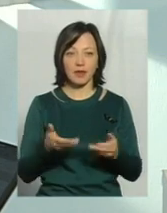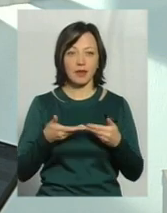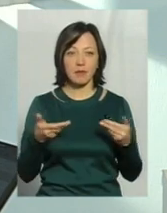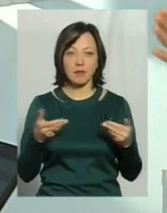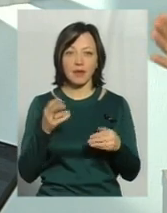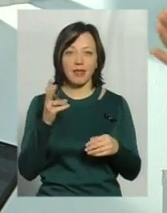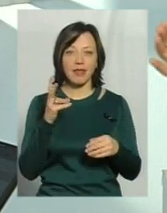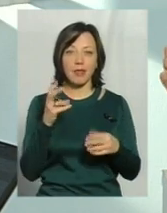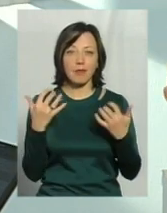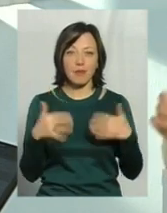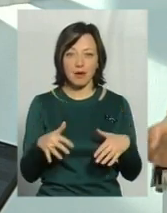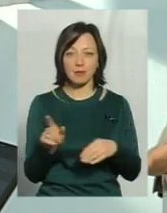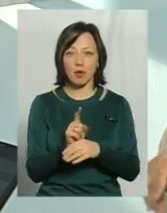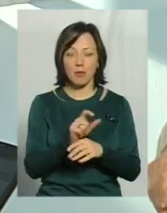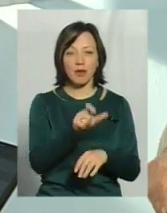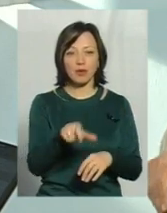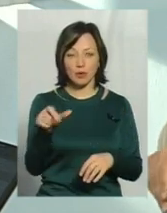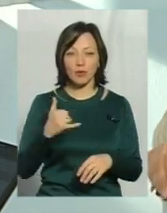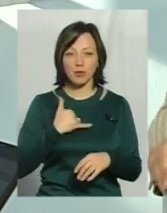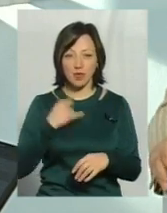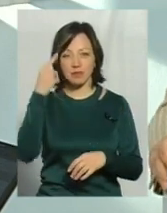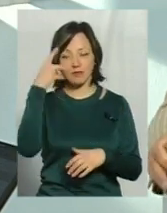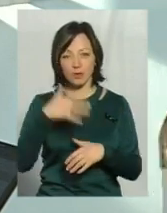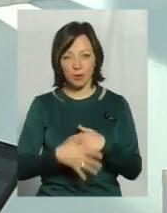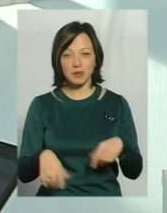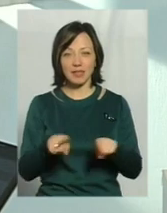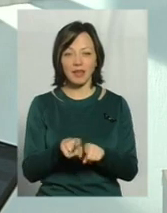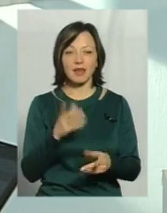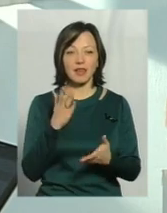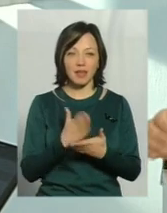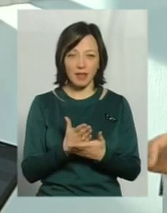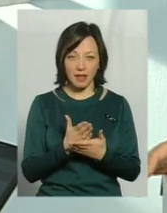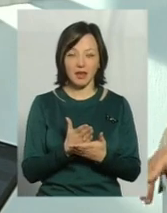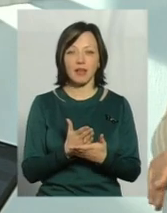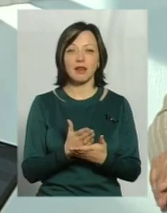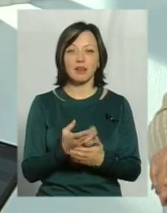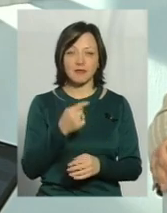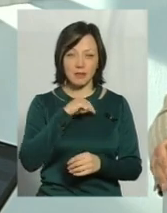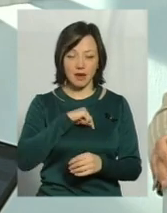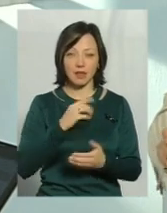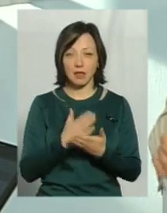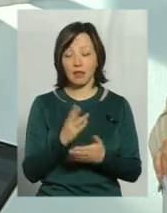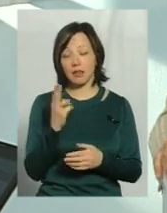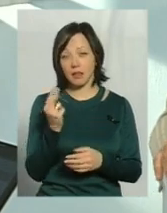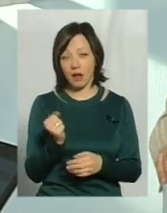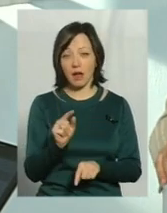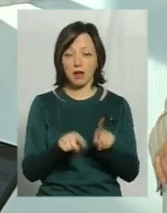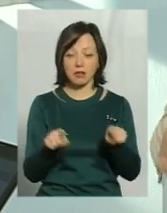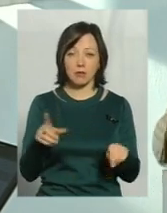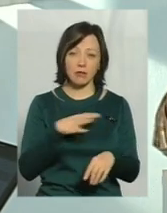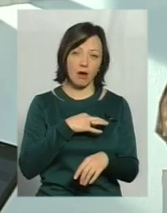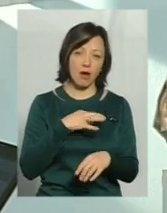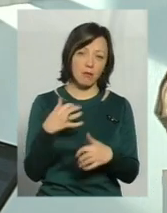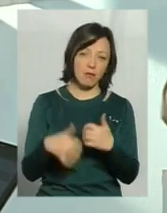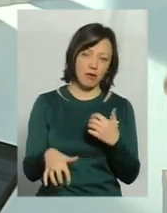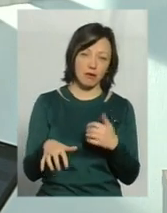пропащі, ми люди нормальні. І в нас та свідомість таки є десь всередині, вона є. Да, часом буває апатія,